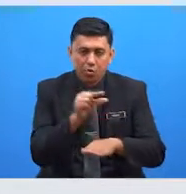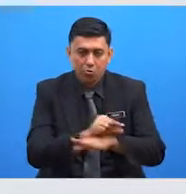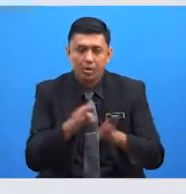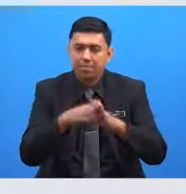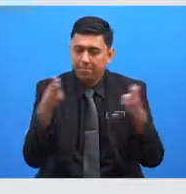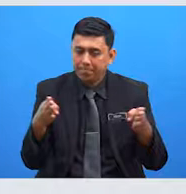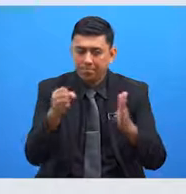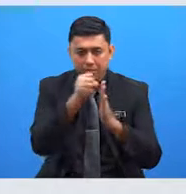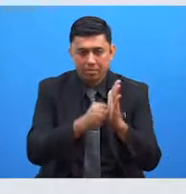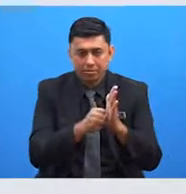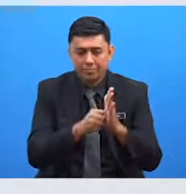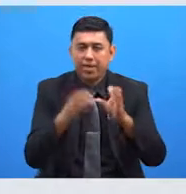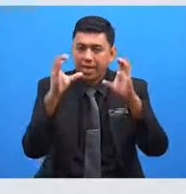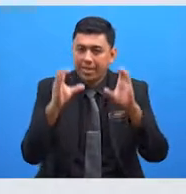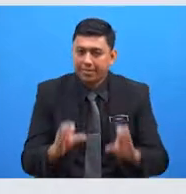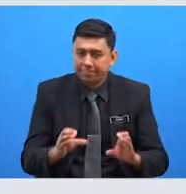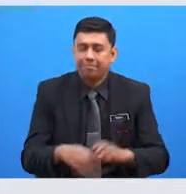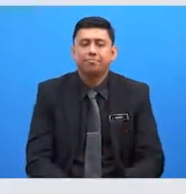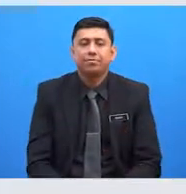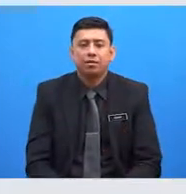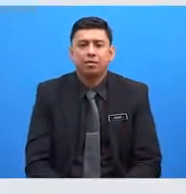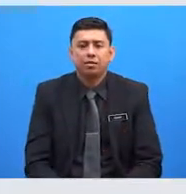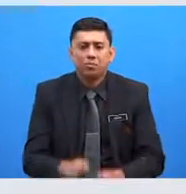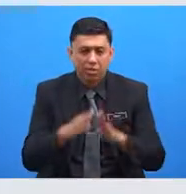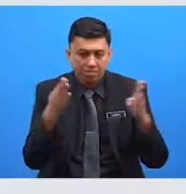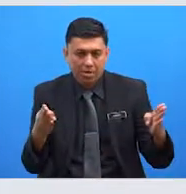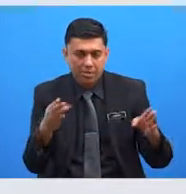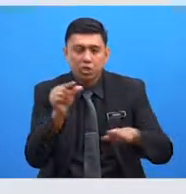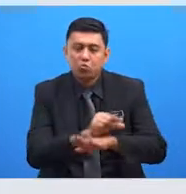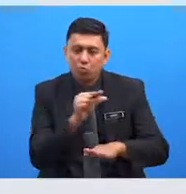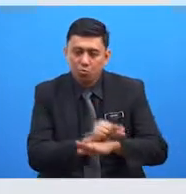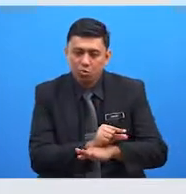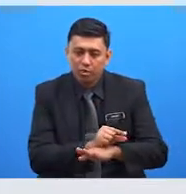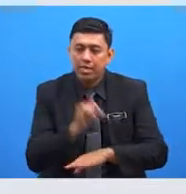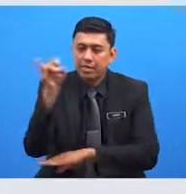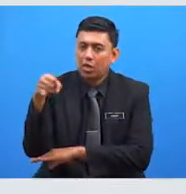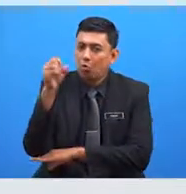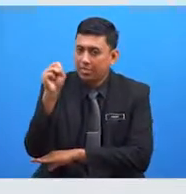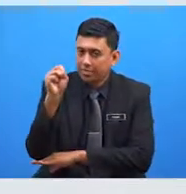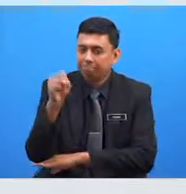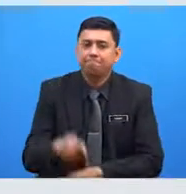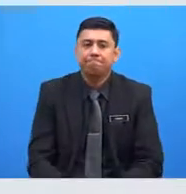bahasa perskripan klien. Bahasa yang akan digunakan ialah JavaScript.